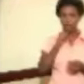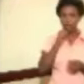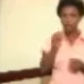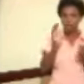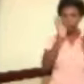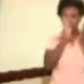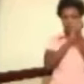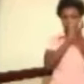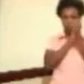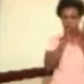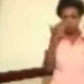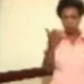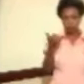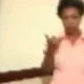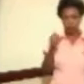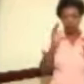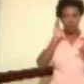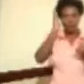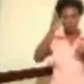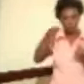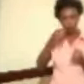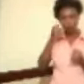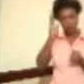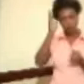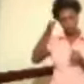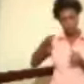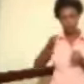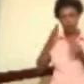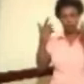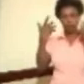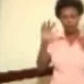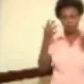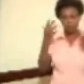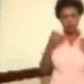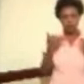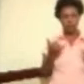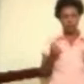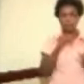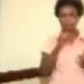quitté pour la fin côté que n'a ban nous au moins une minute pour nous ovationner candidat nous